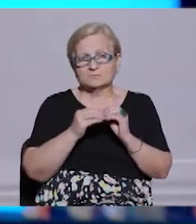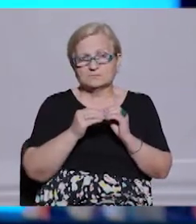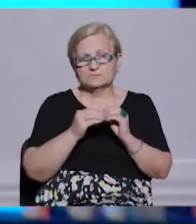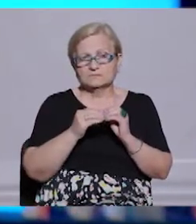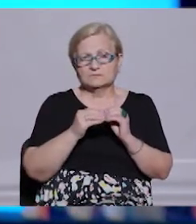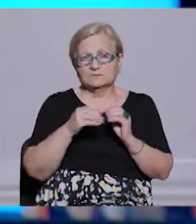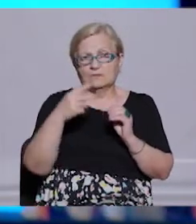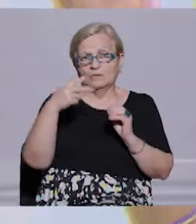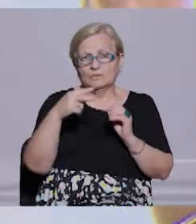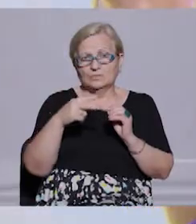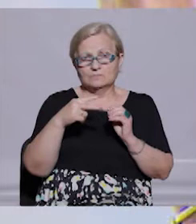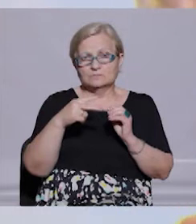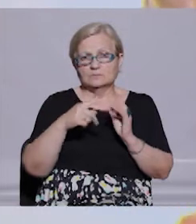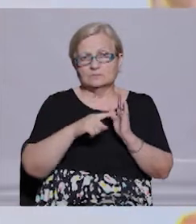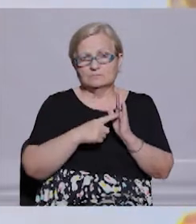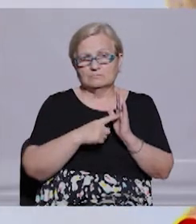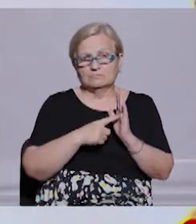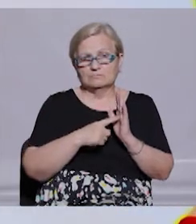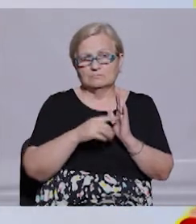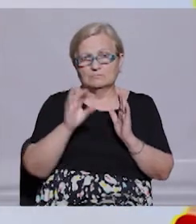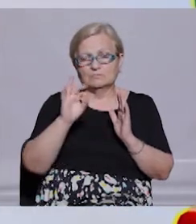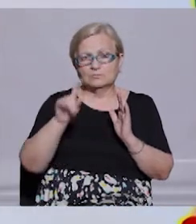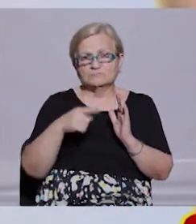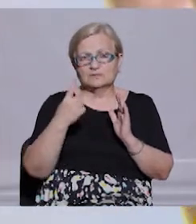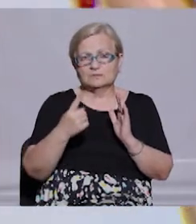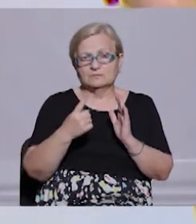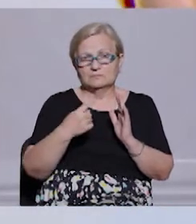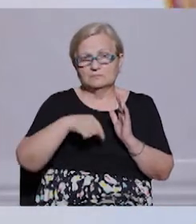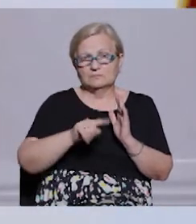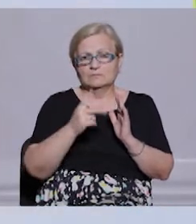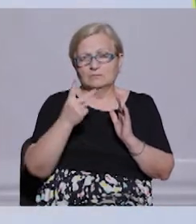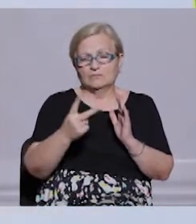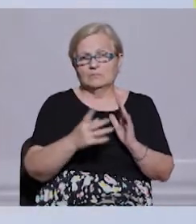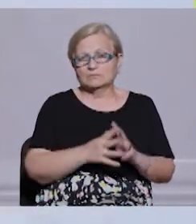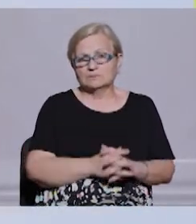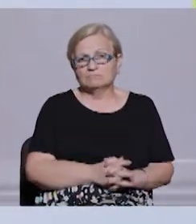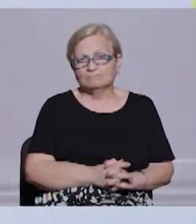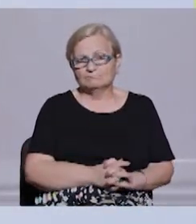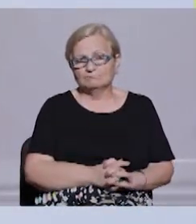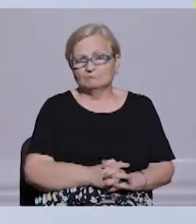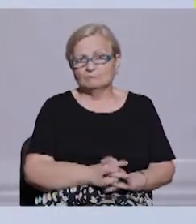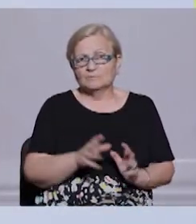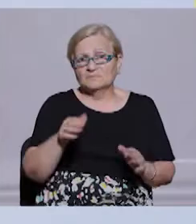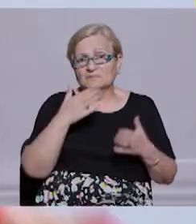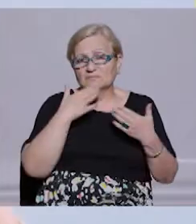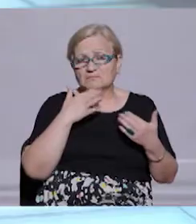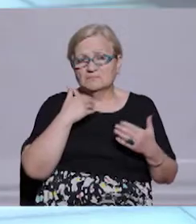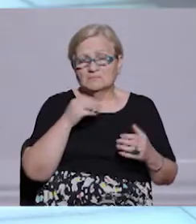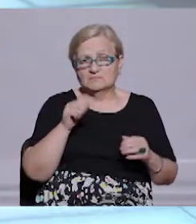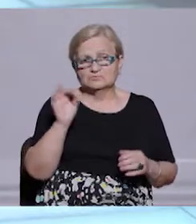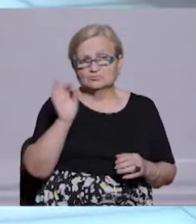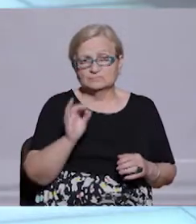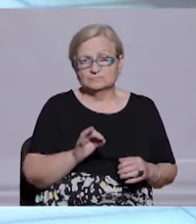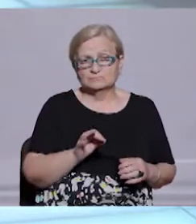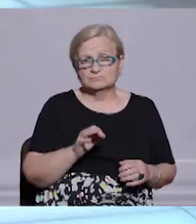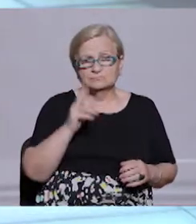რა არის? 20 გავამრავლო 0-ზე. და გამოვიდა 2. ამის შემდეგ მარტივად